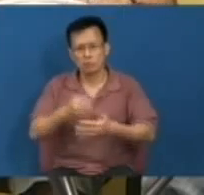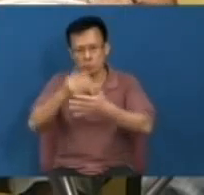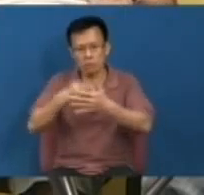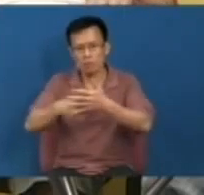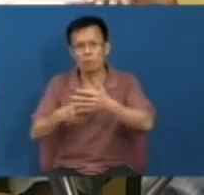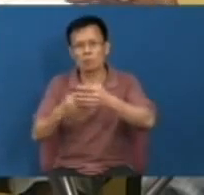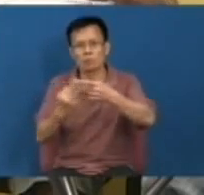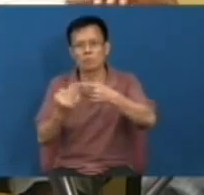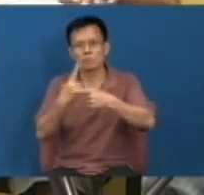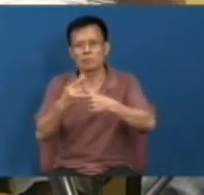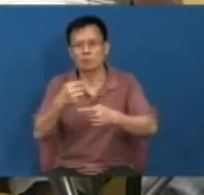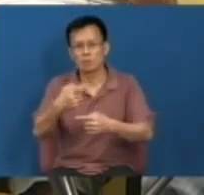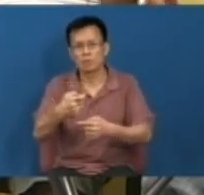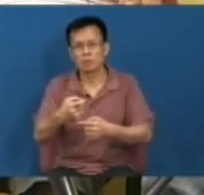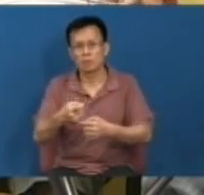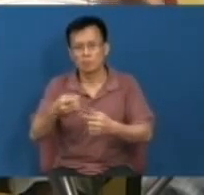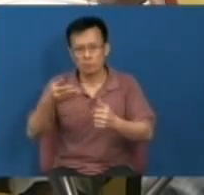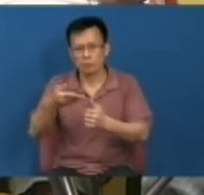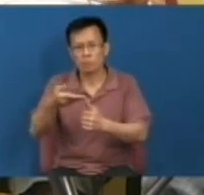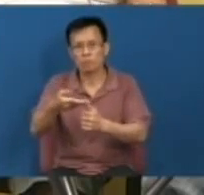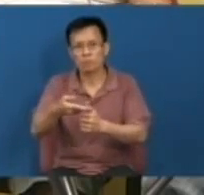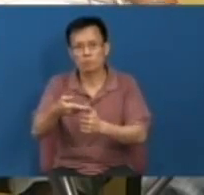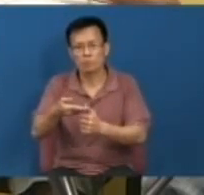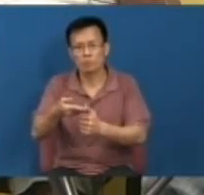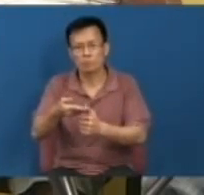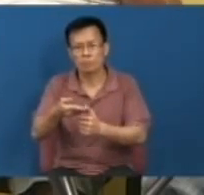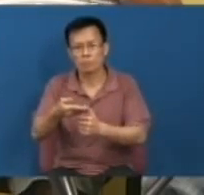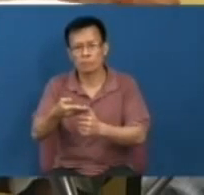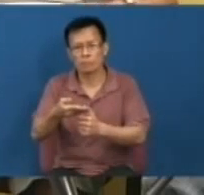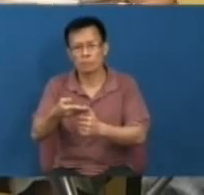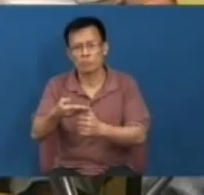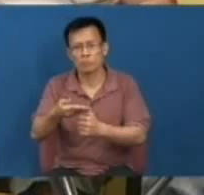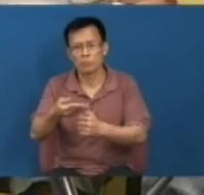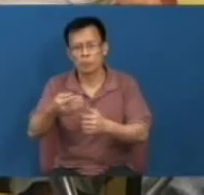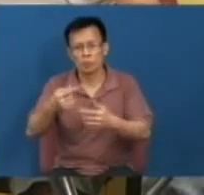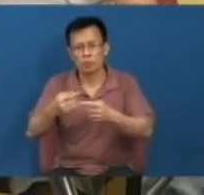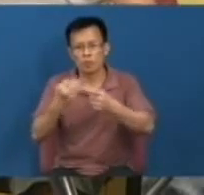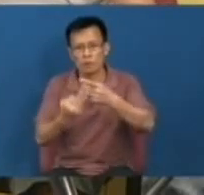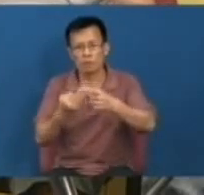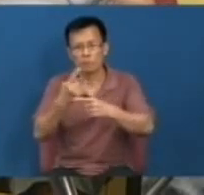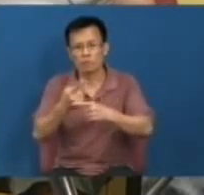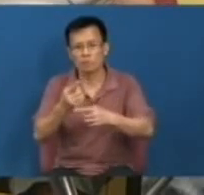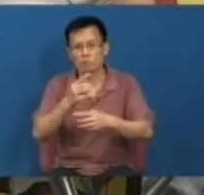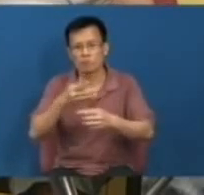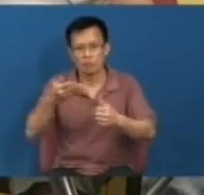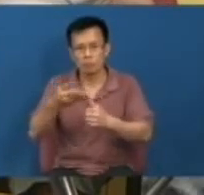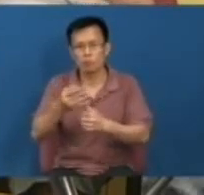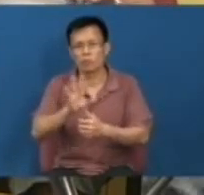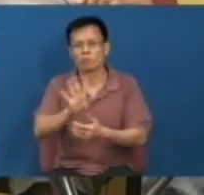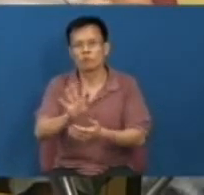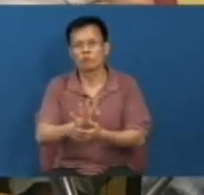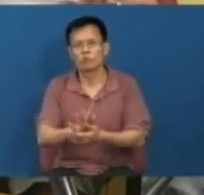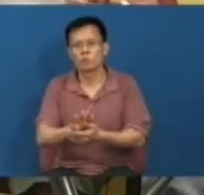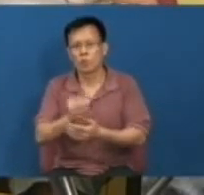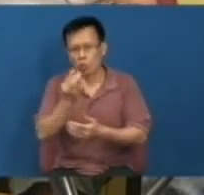一錢，佢賠俾啲租客咧，就唔會將嗰三分一錢係賠俾租客嘅，只不過係將